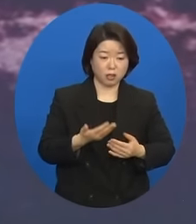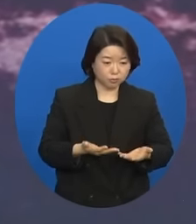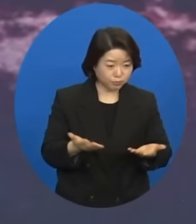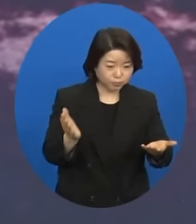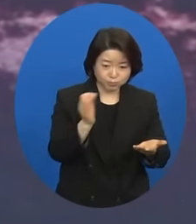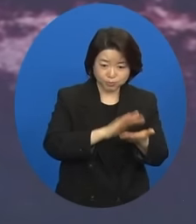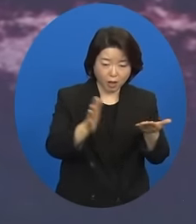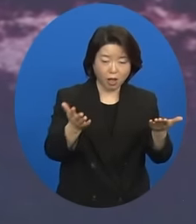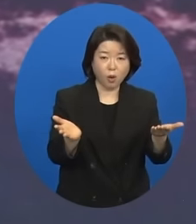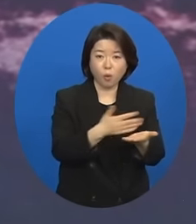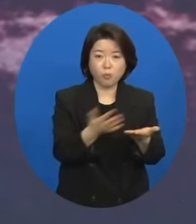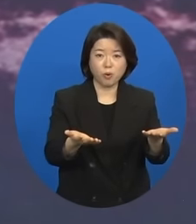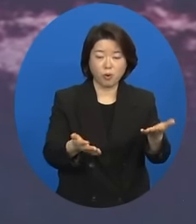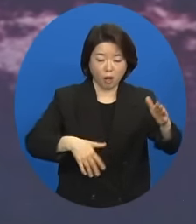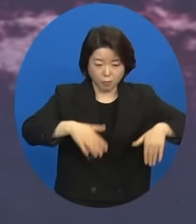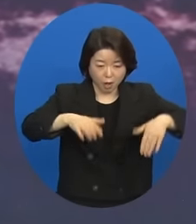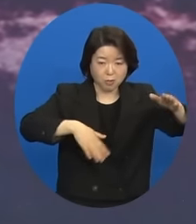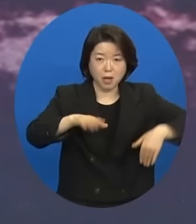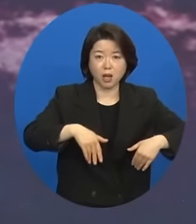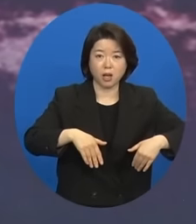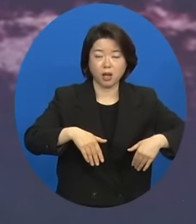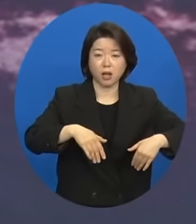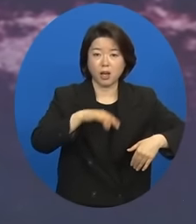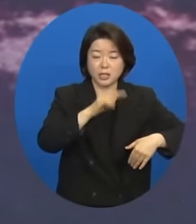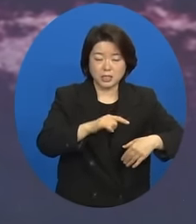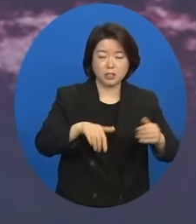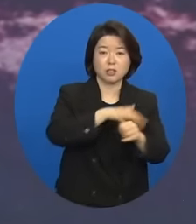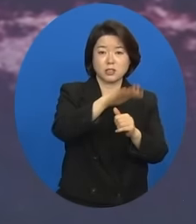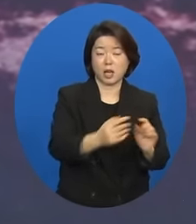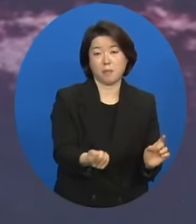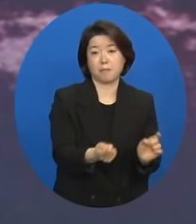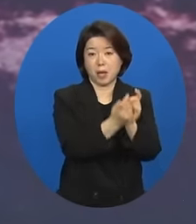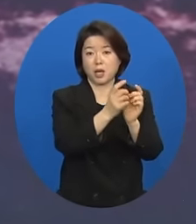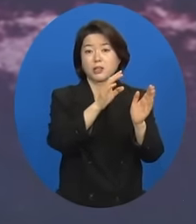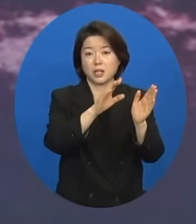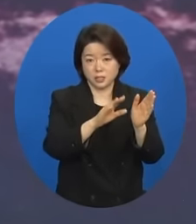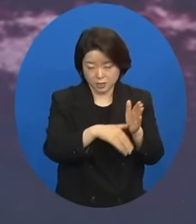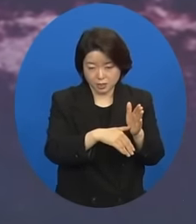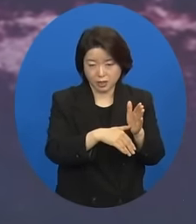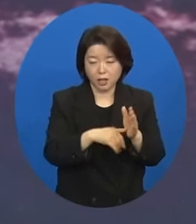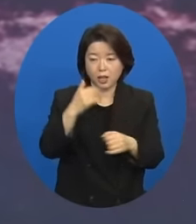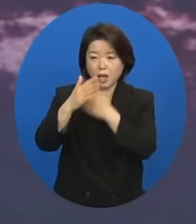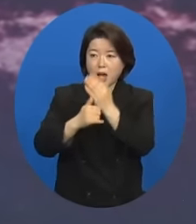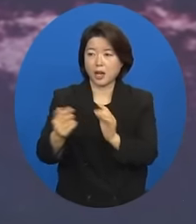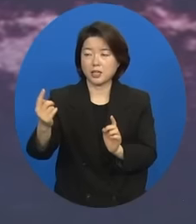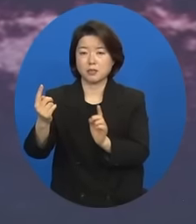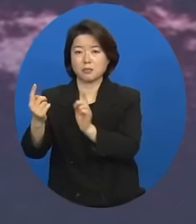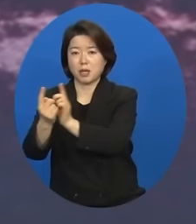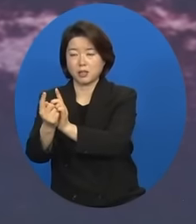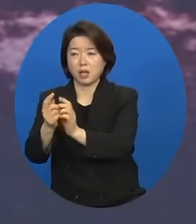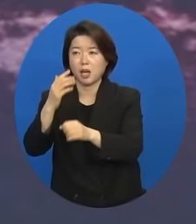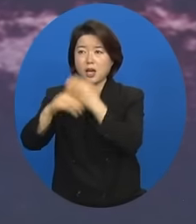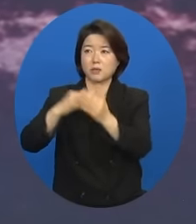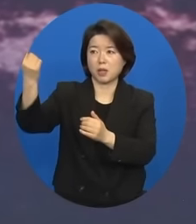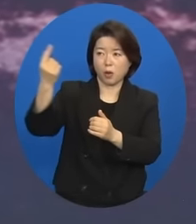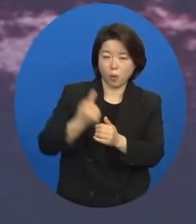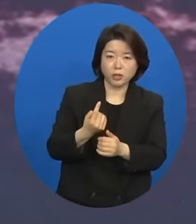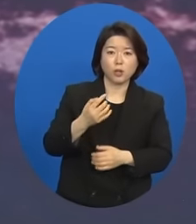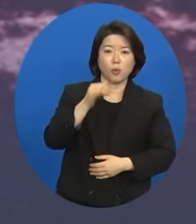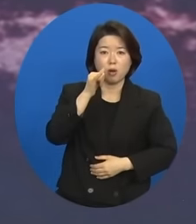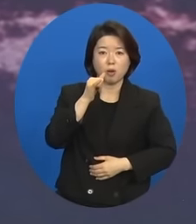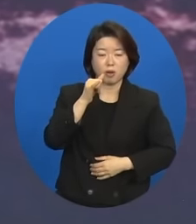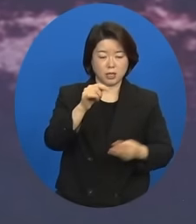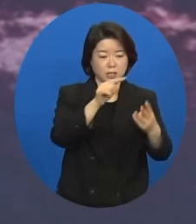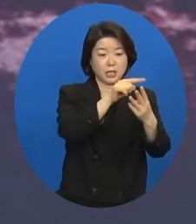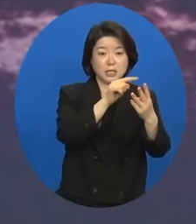거예요 아무것도 없이 여정을 가야 되는이 상황이 하나님께 나가게 되고 그분이 나를 찾아오시고 크게이 세